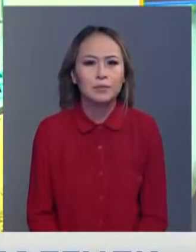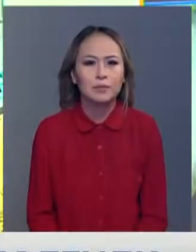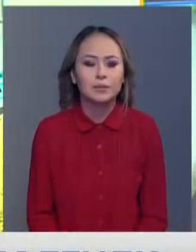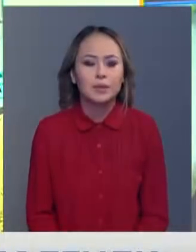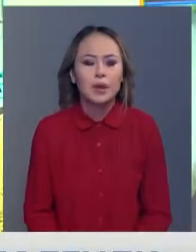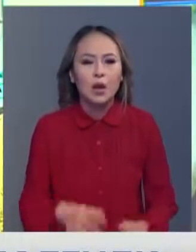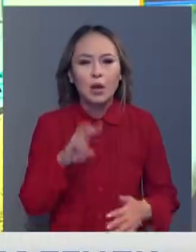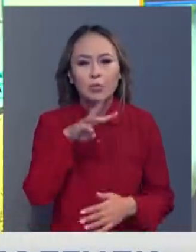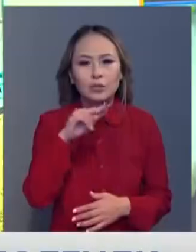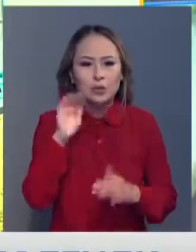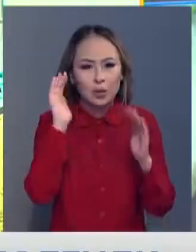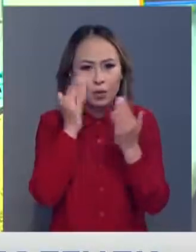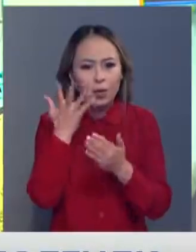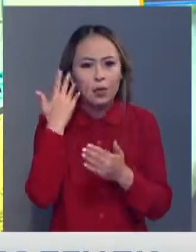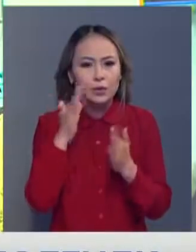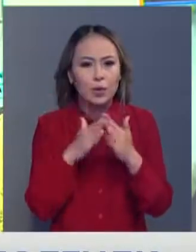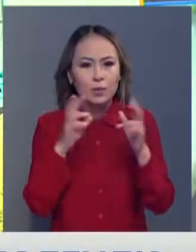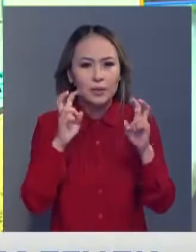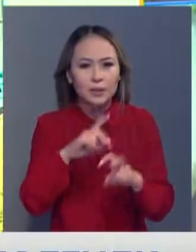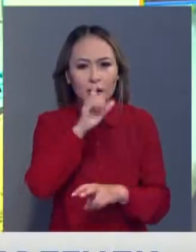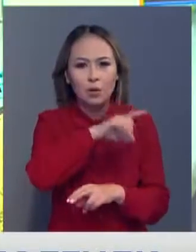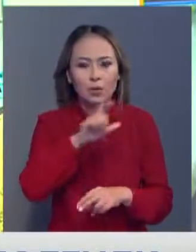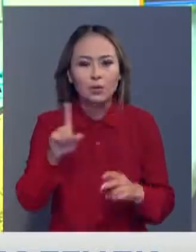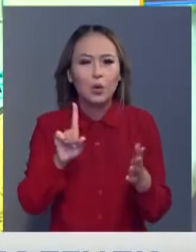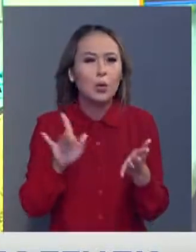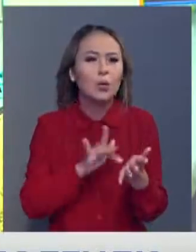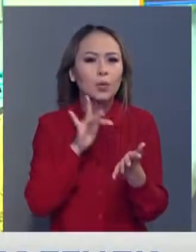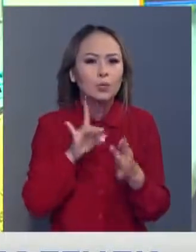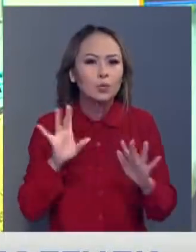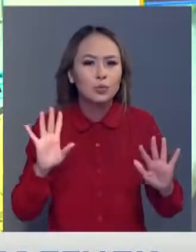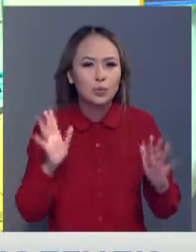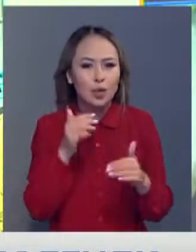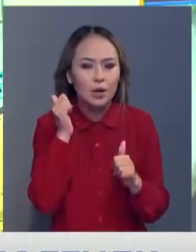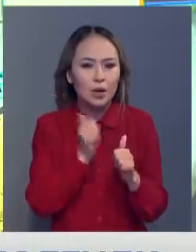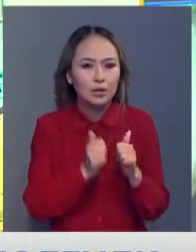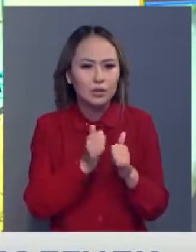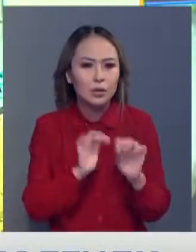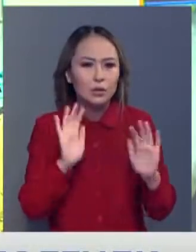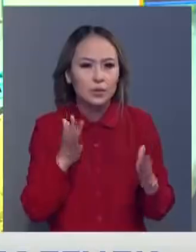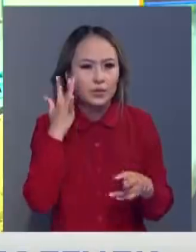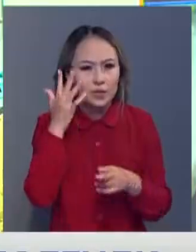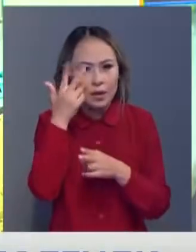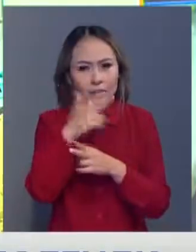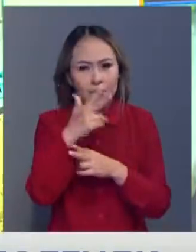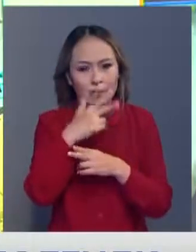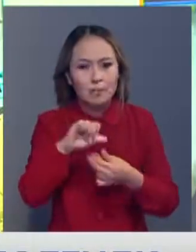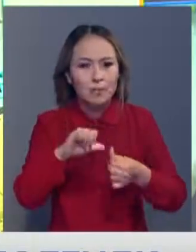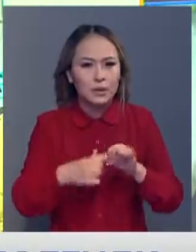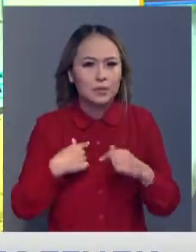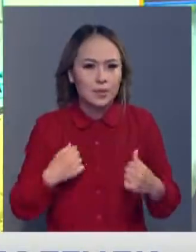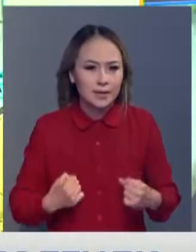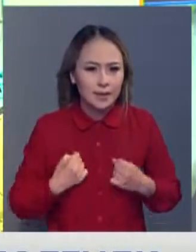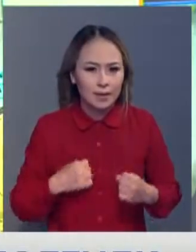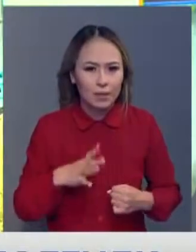Төтенші жағдай кезінде үйінде қамалы бұтырған адамдардың қалада не болып жатқанын, білсіндеп күнсайын оқиға орнынын тікелі еферде ақпарат таратуға